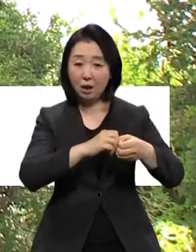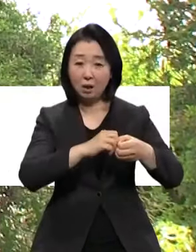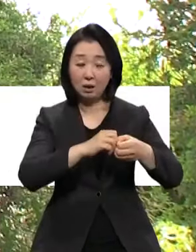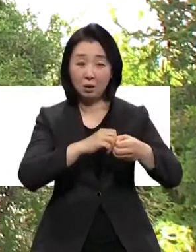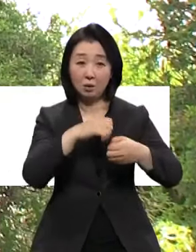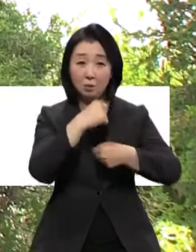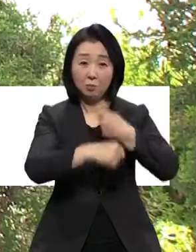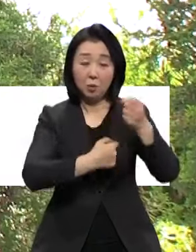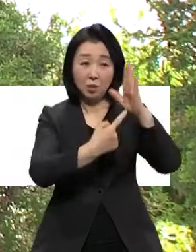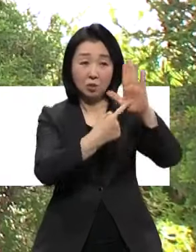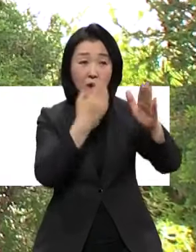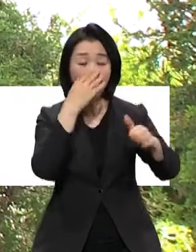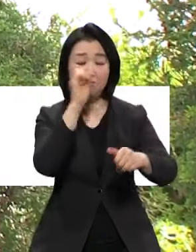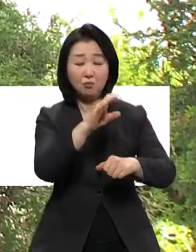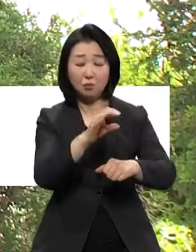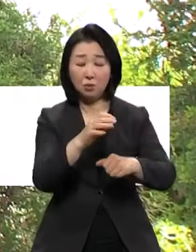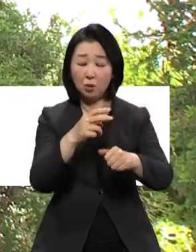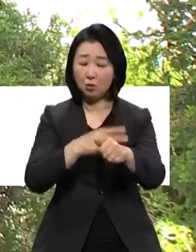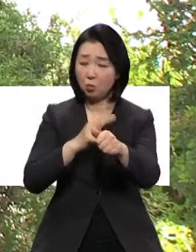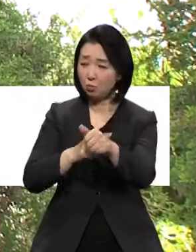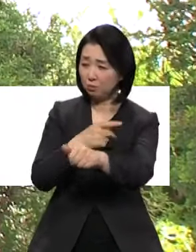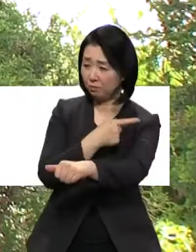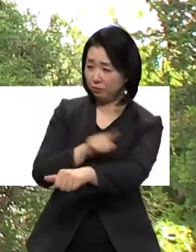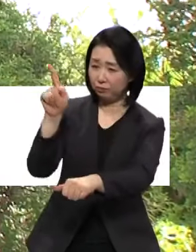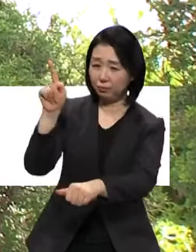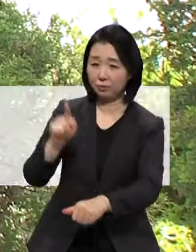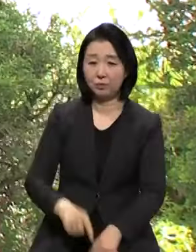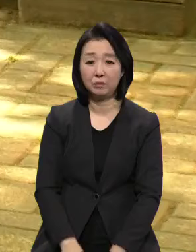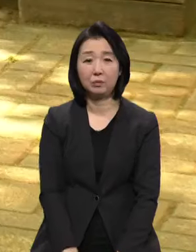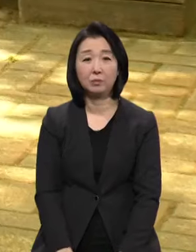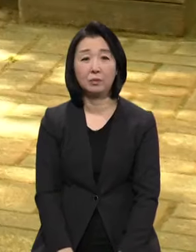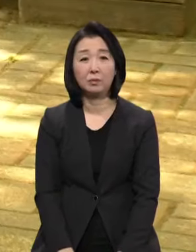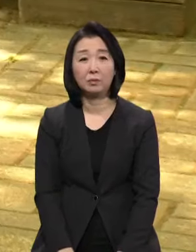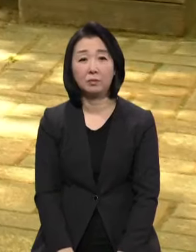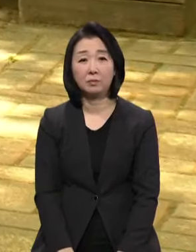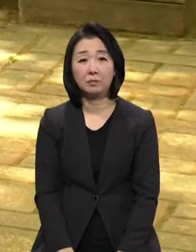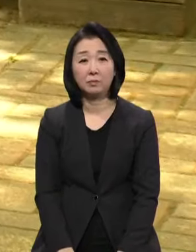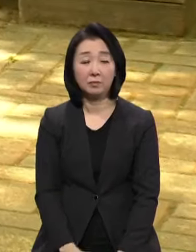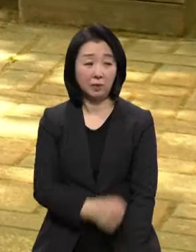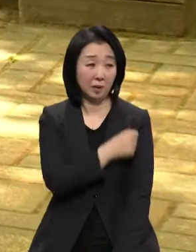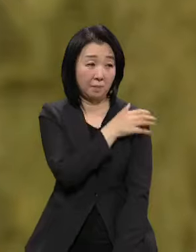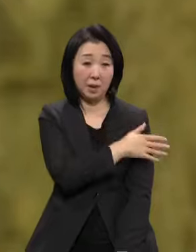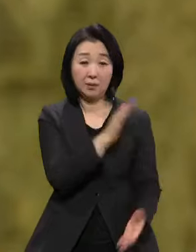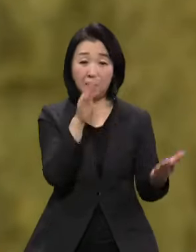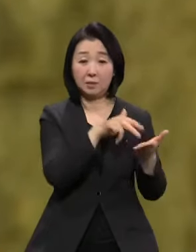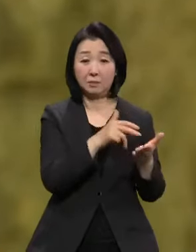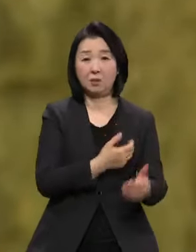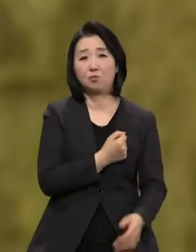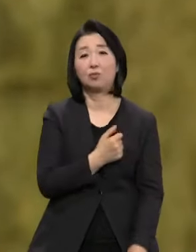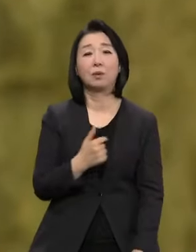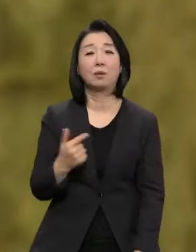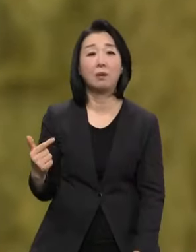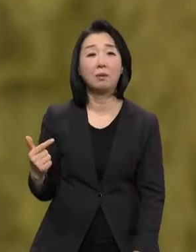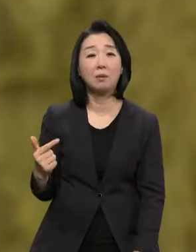무시하는 사람이 대학 강단에 설 자격은 없다고 생각을 합니다. 팔레스타인 학생은 더 충격이